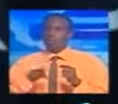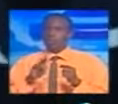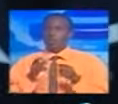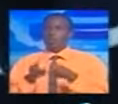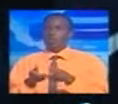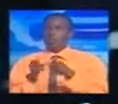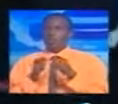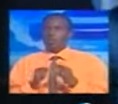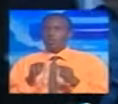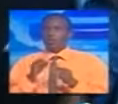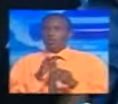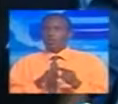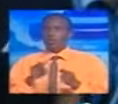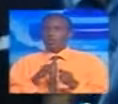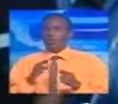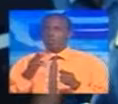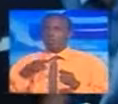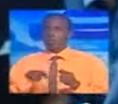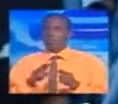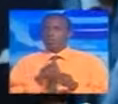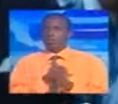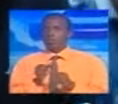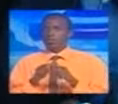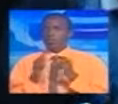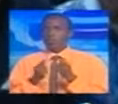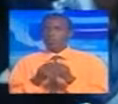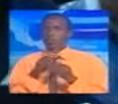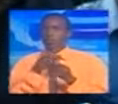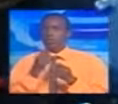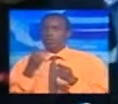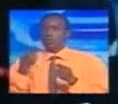d'entreprendre et de prendre toutes les dispositions nécessaires